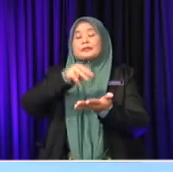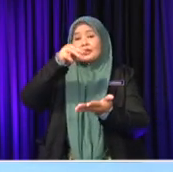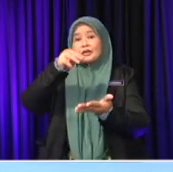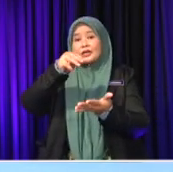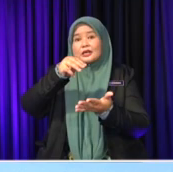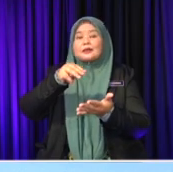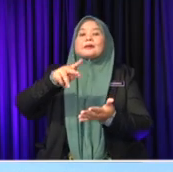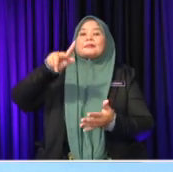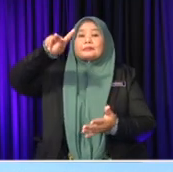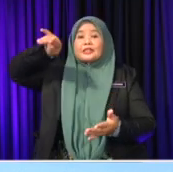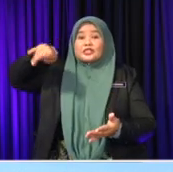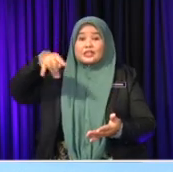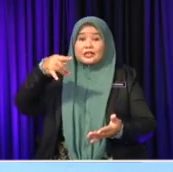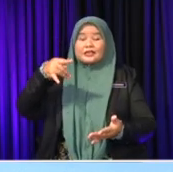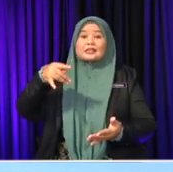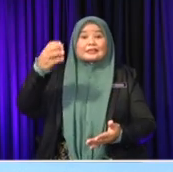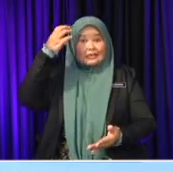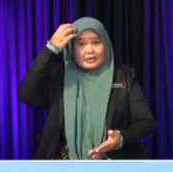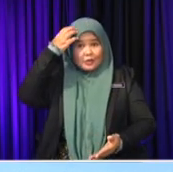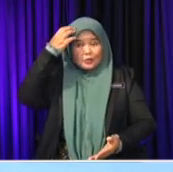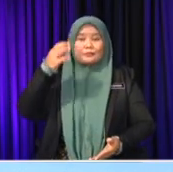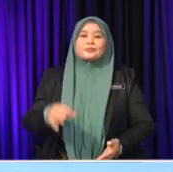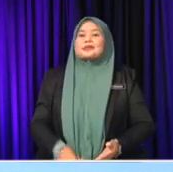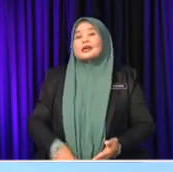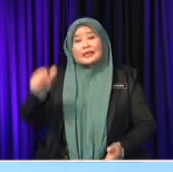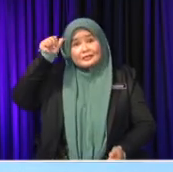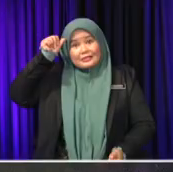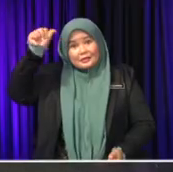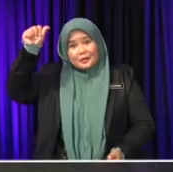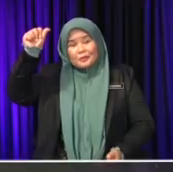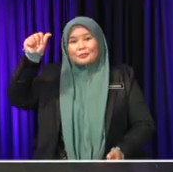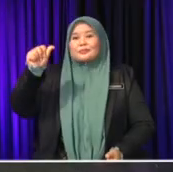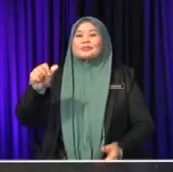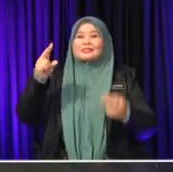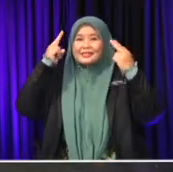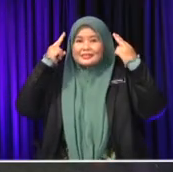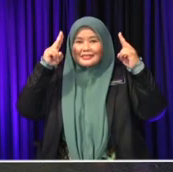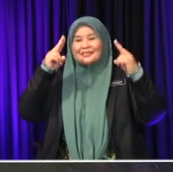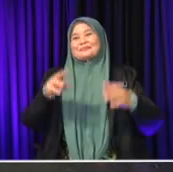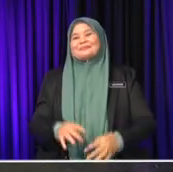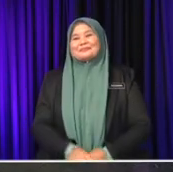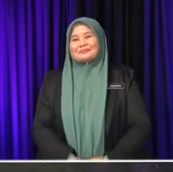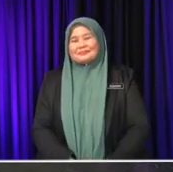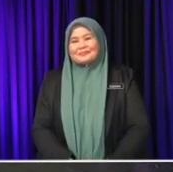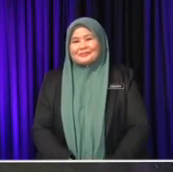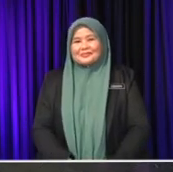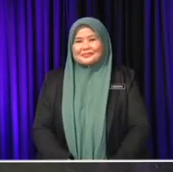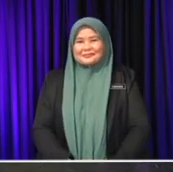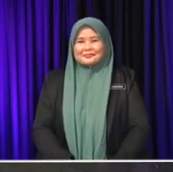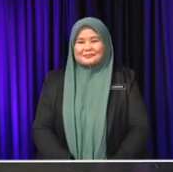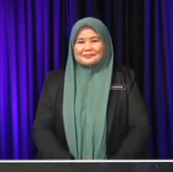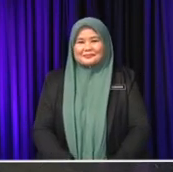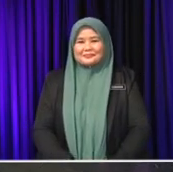Datuk Harun Petaling Jaya Selangor Assalamualaikum warahmatullahi wabarakatuh